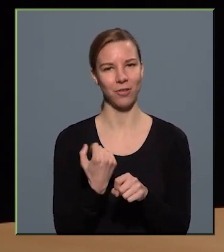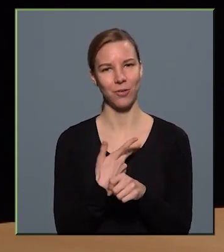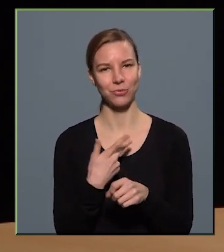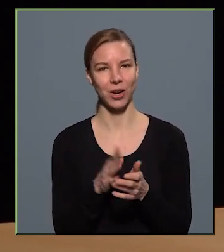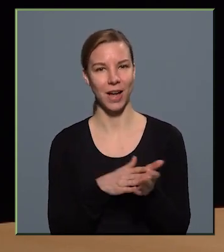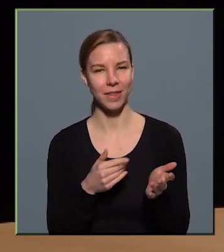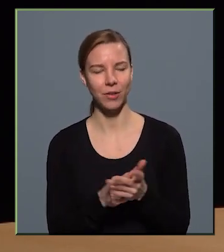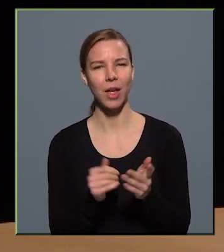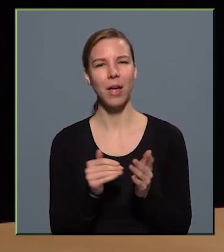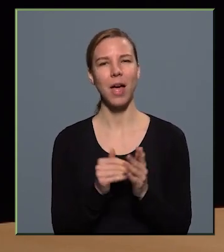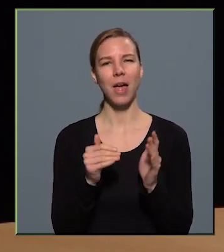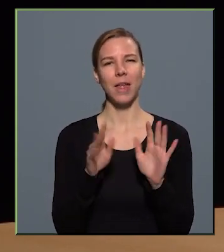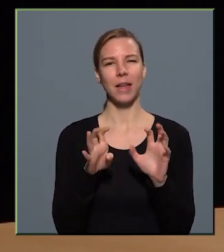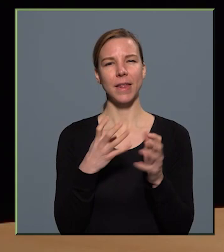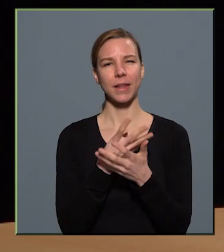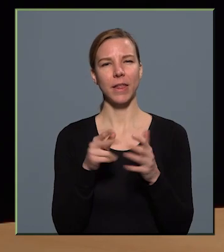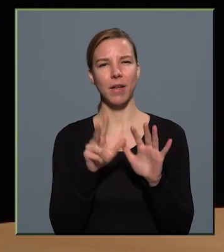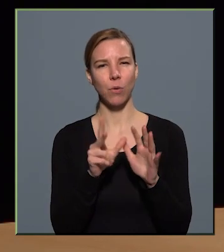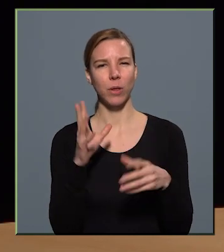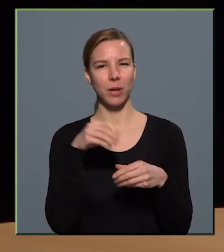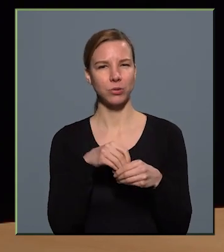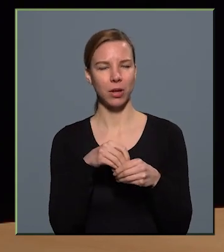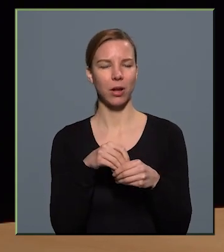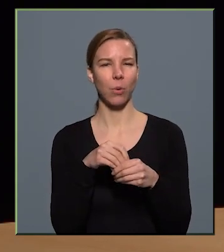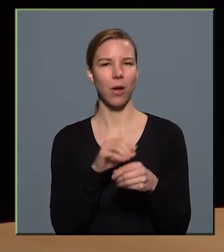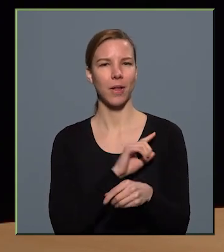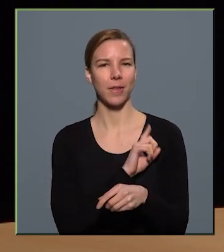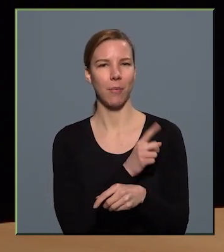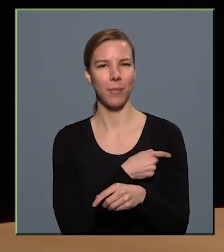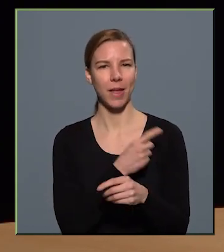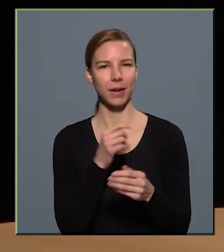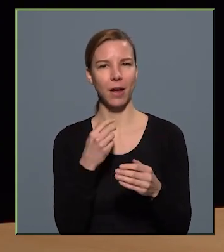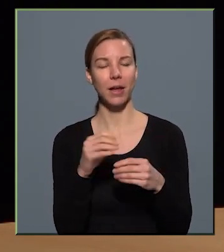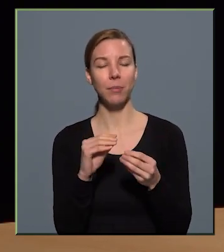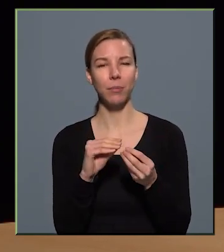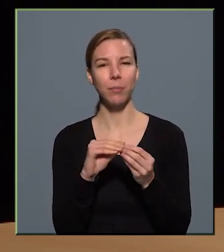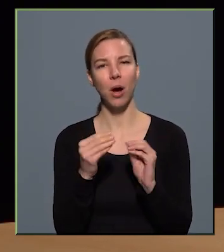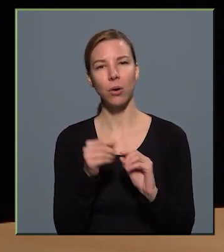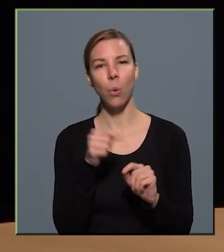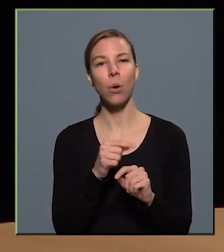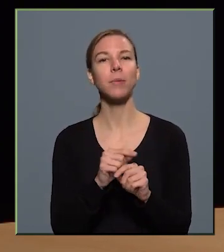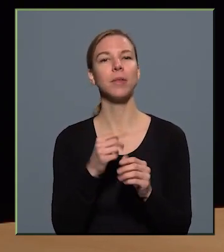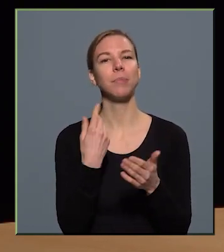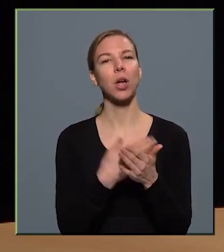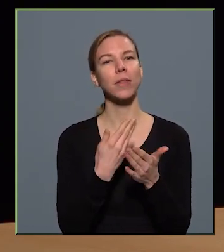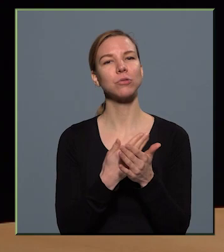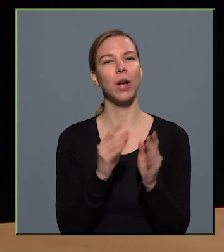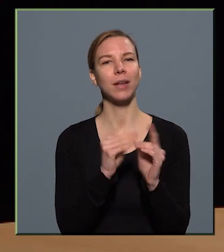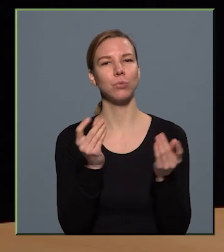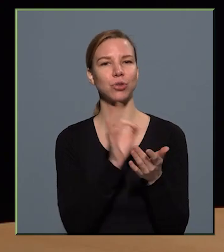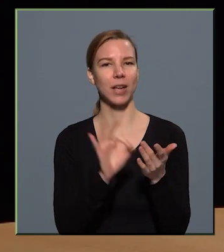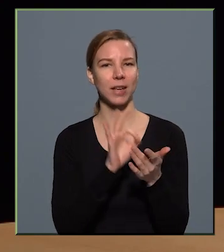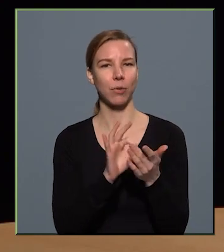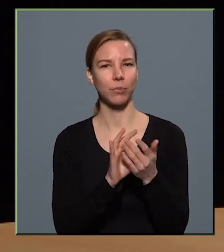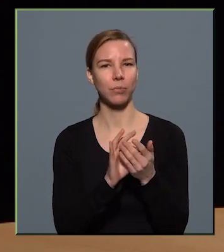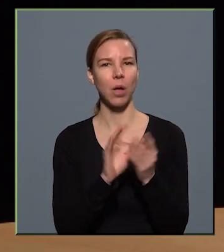alapvetően 98-ban csatlakoztam az energiaiparhoz, mint gazdasági újságíró, akkor már a Világgazdaság munkatársaként. És akkor